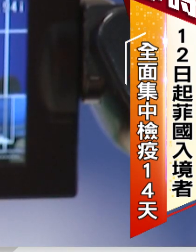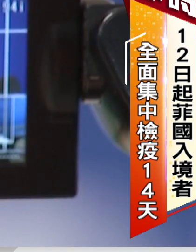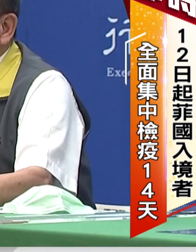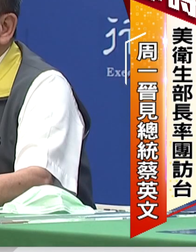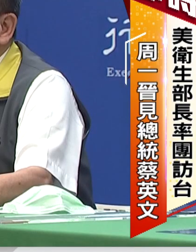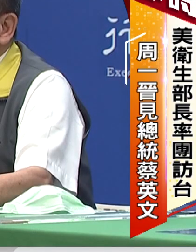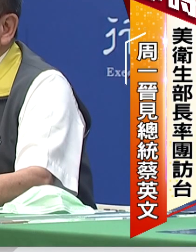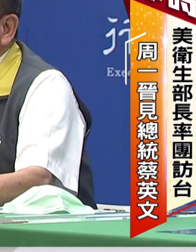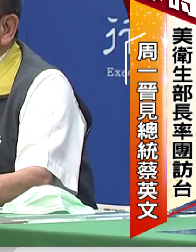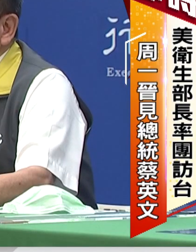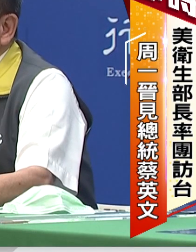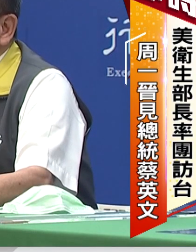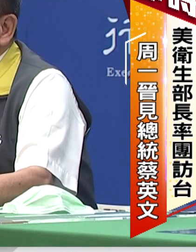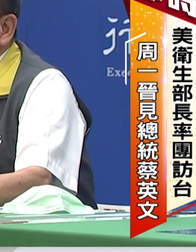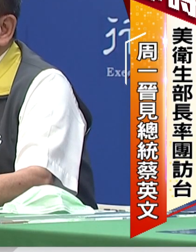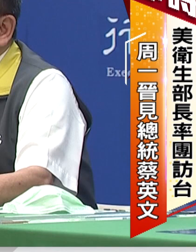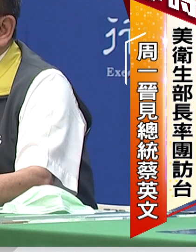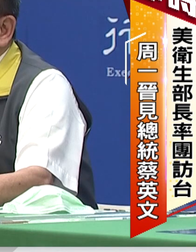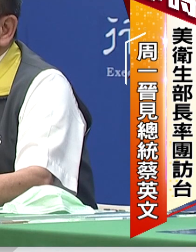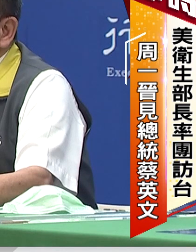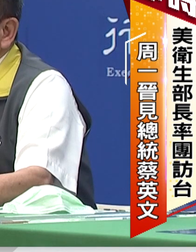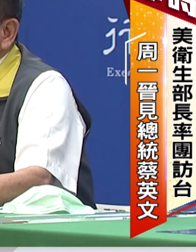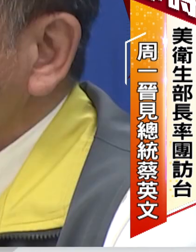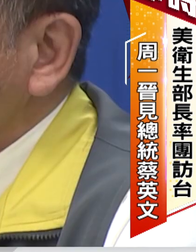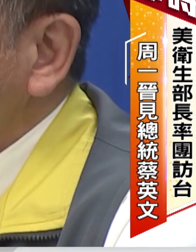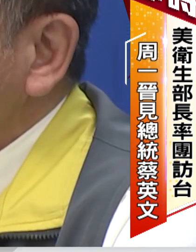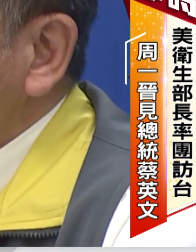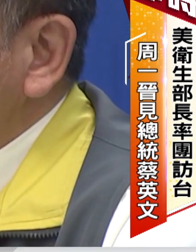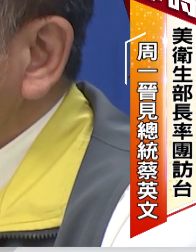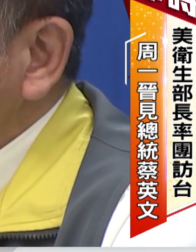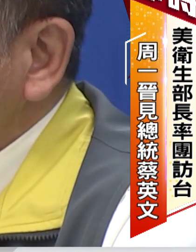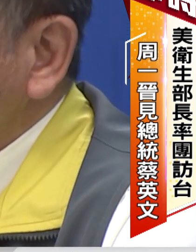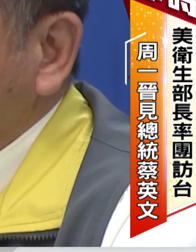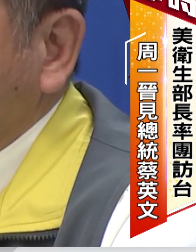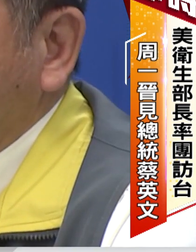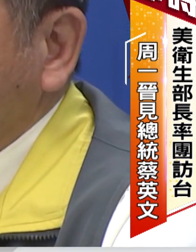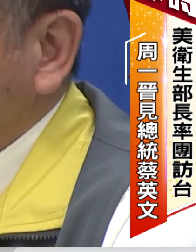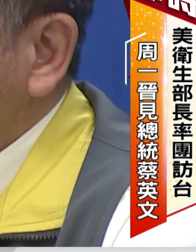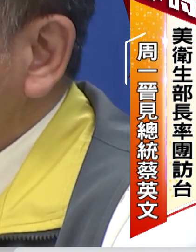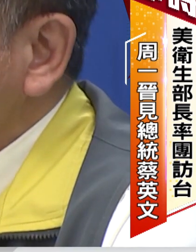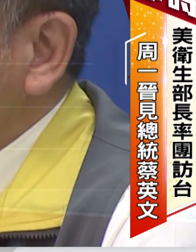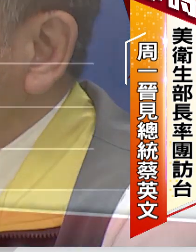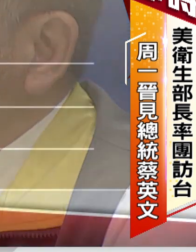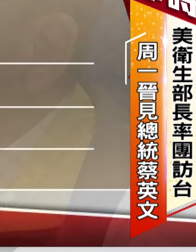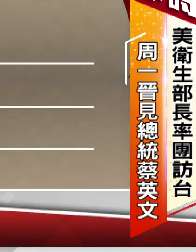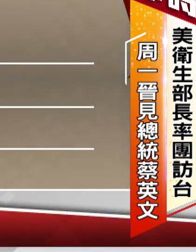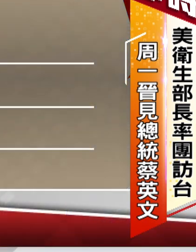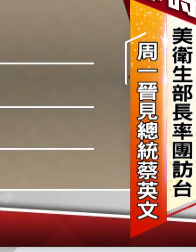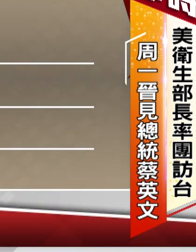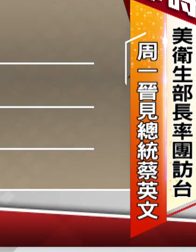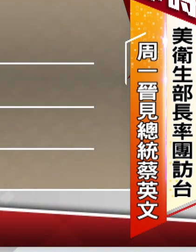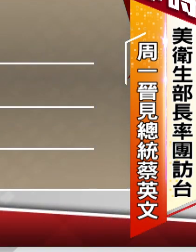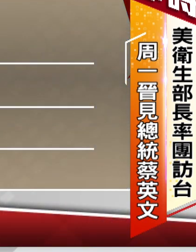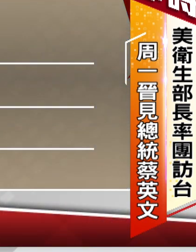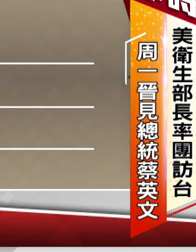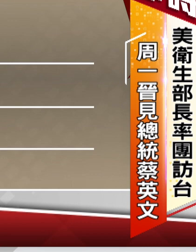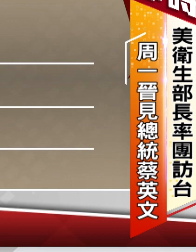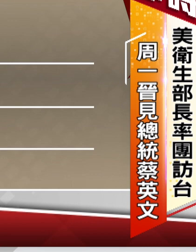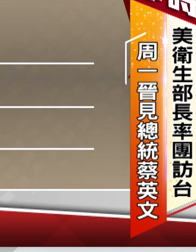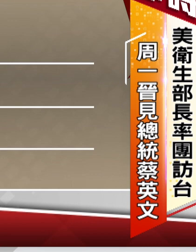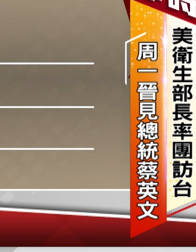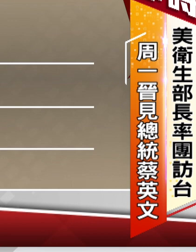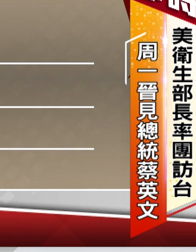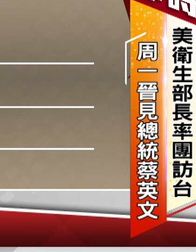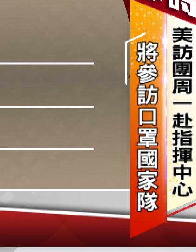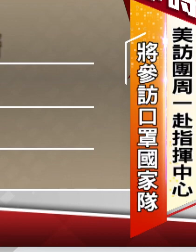亲自召开临时记者会，因为台湾又新增一名从菲律宾返国的境外移入个案，案480，二十多岁女性，年